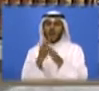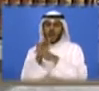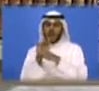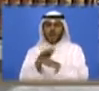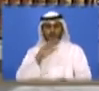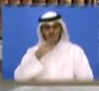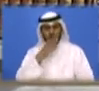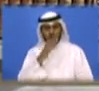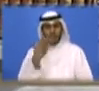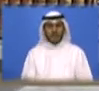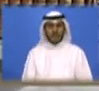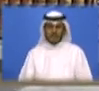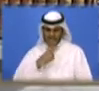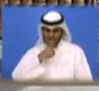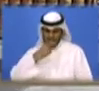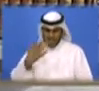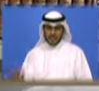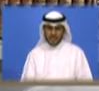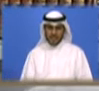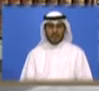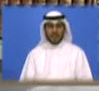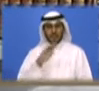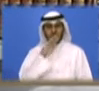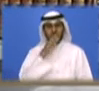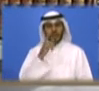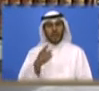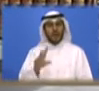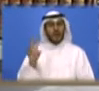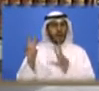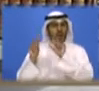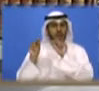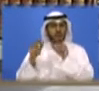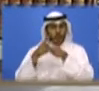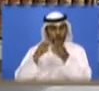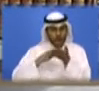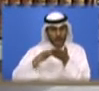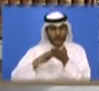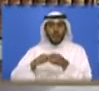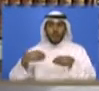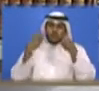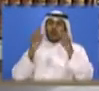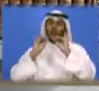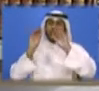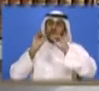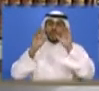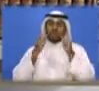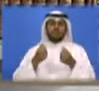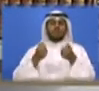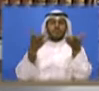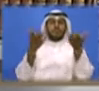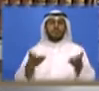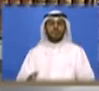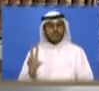نتعلم ديننا وأن نعرف أحكام شرع الله سبحانه وتعالى، فإننا أيضا نريد أن نعلمها الناس ونعلم